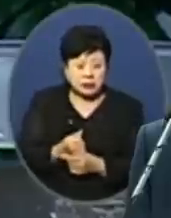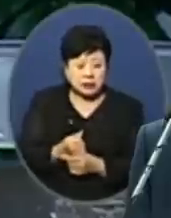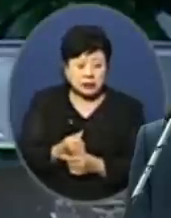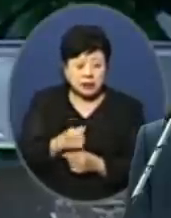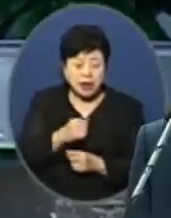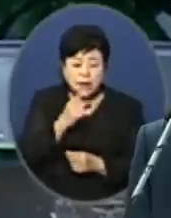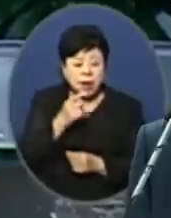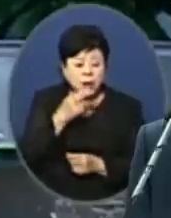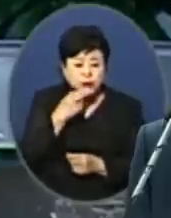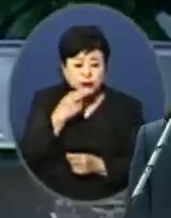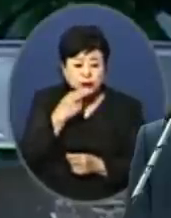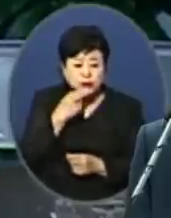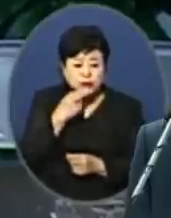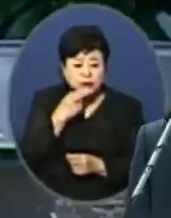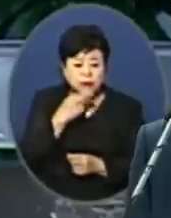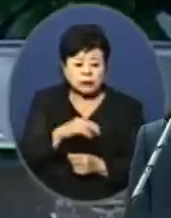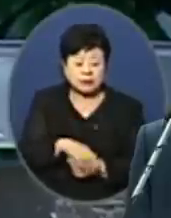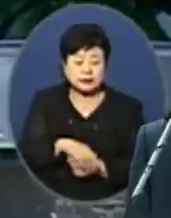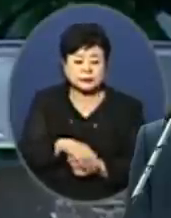말이 없어요.